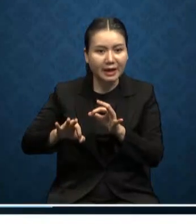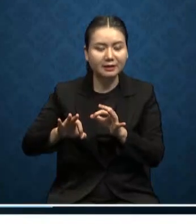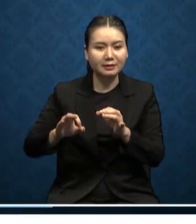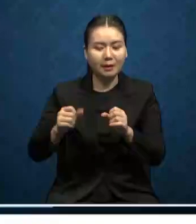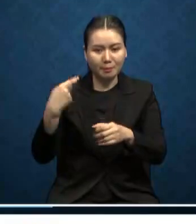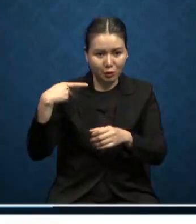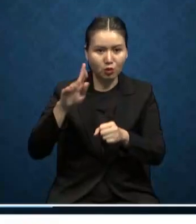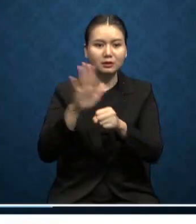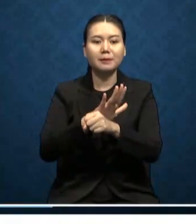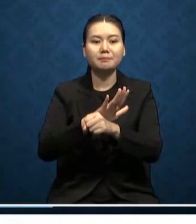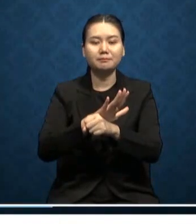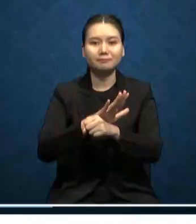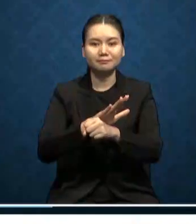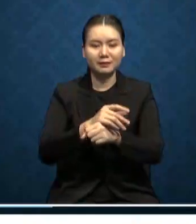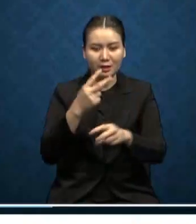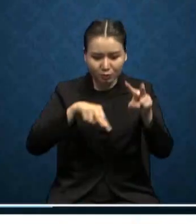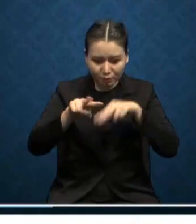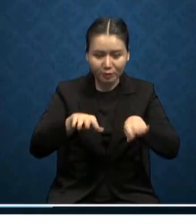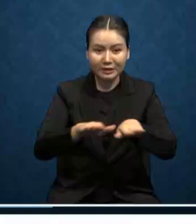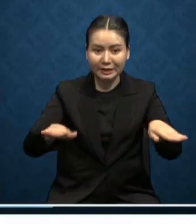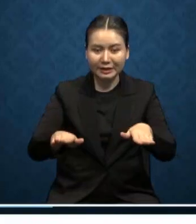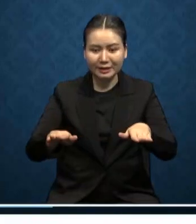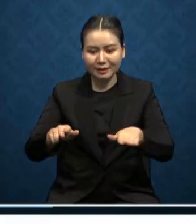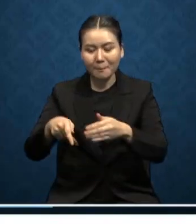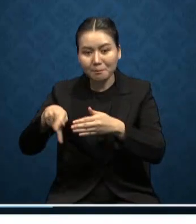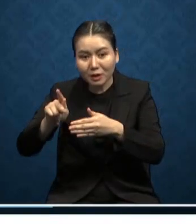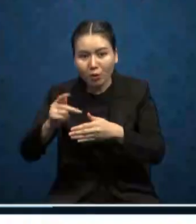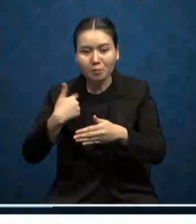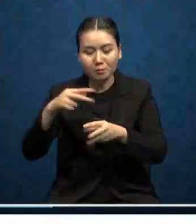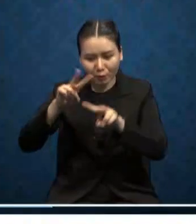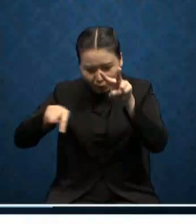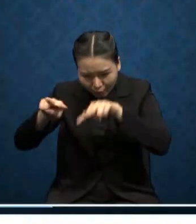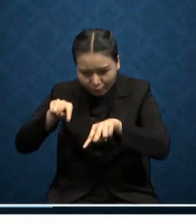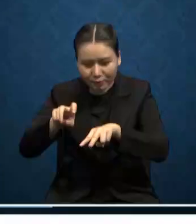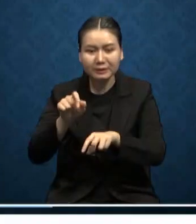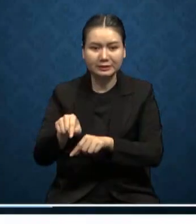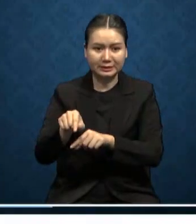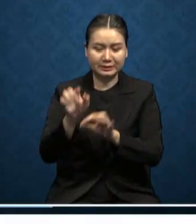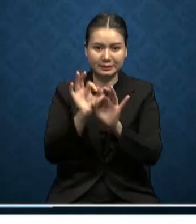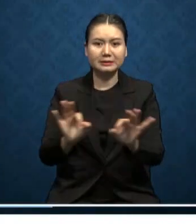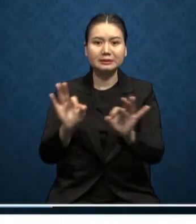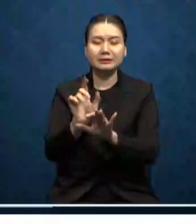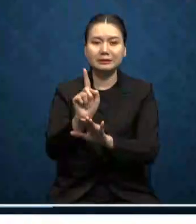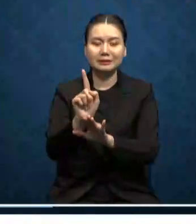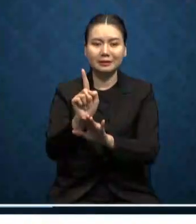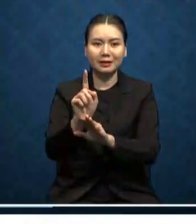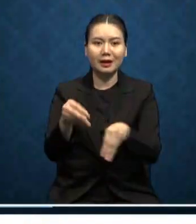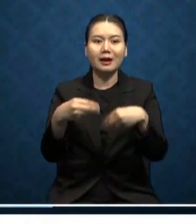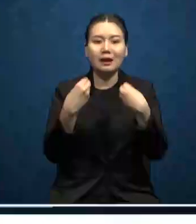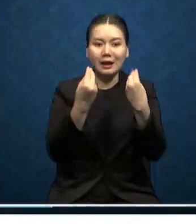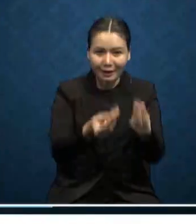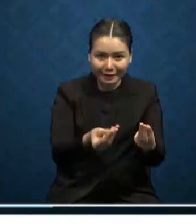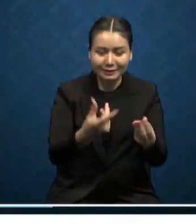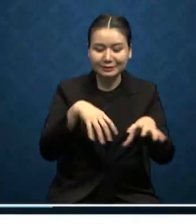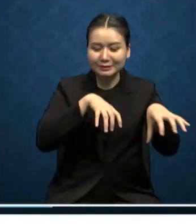นั้นกรณีศึกษาเรื่องเด็กปฐมวัยจึงมีความเป็นไปได้ที่จะทำให้มี